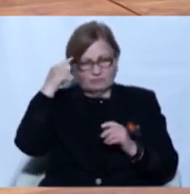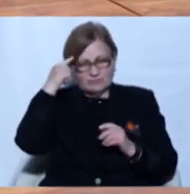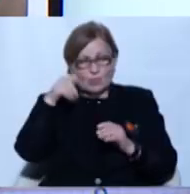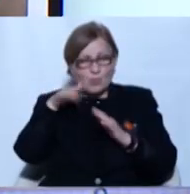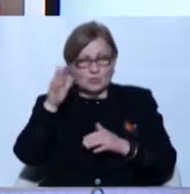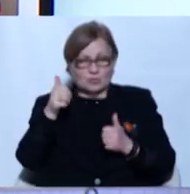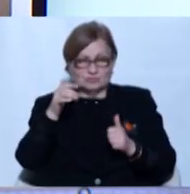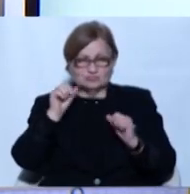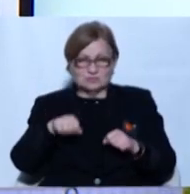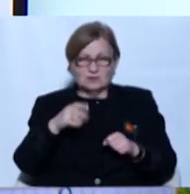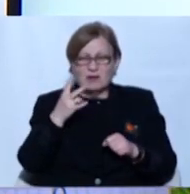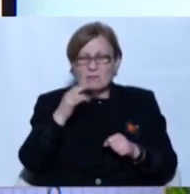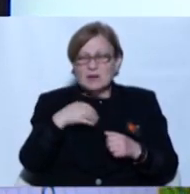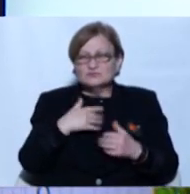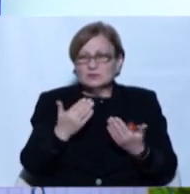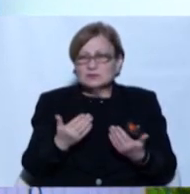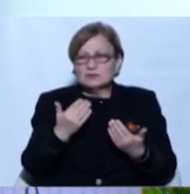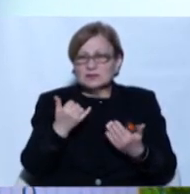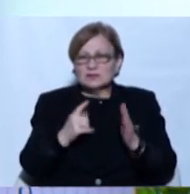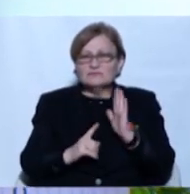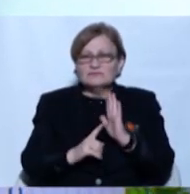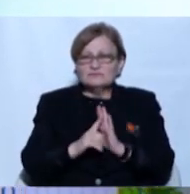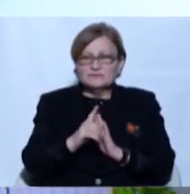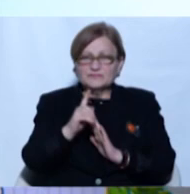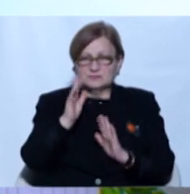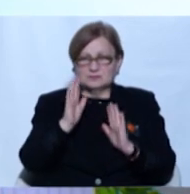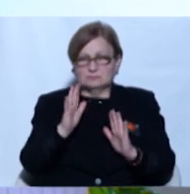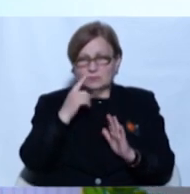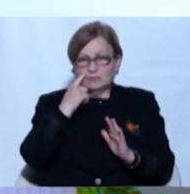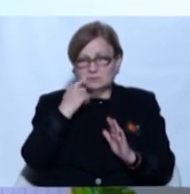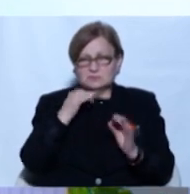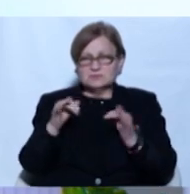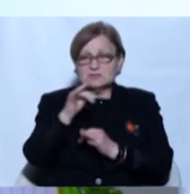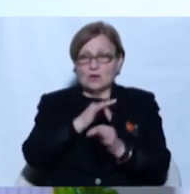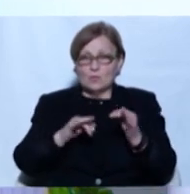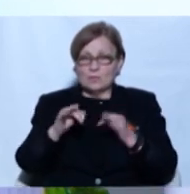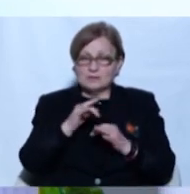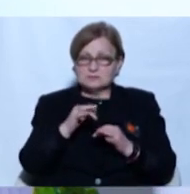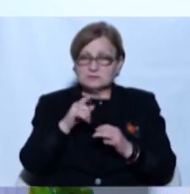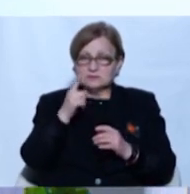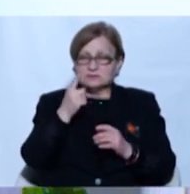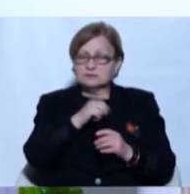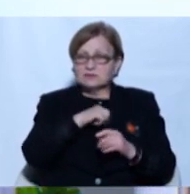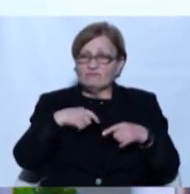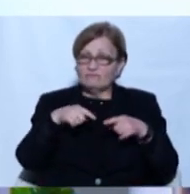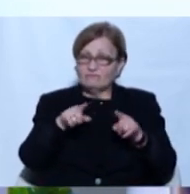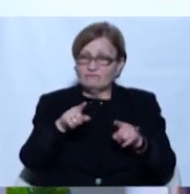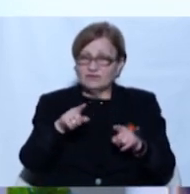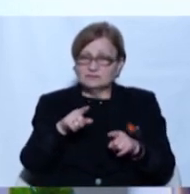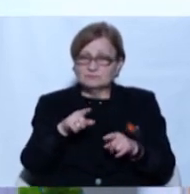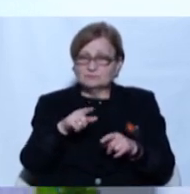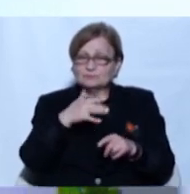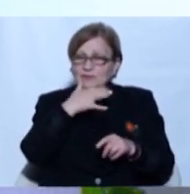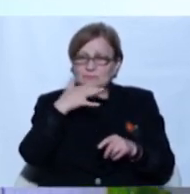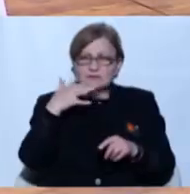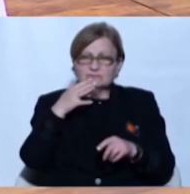მაგრამ ჩვენ ახლა ამით მხოლოდ ვიწყებთ ამ გურამშულზე საუბარს, თქვენ მხოლოდ ახლა იწყებთ ამასთან საუბარს და თქვენ ძალიან ბევრი